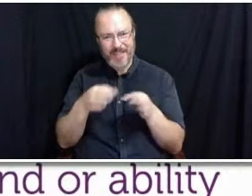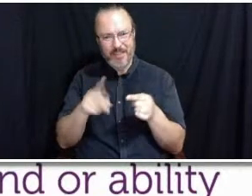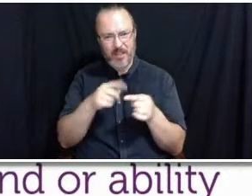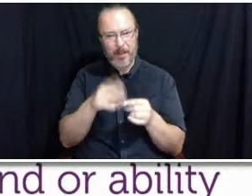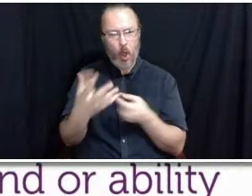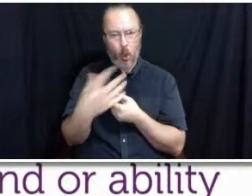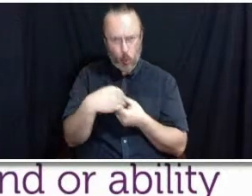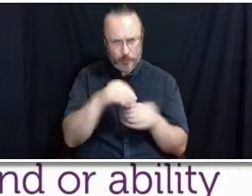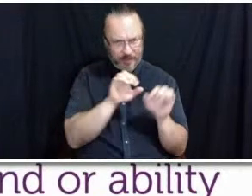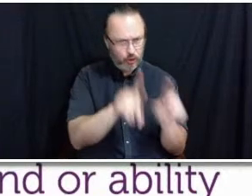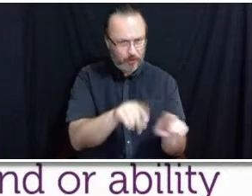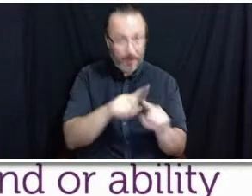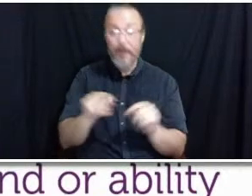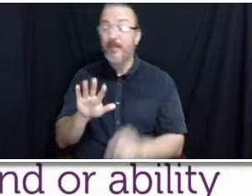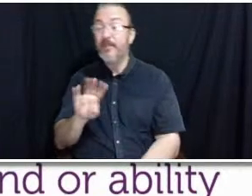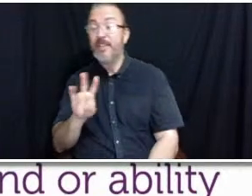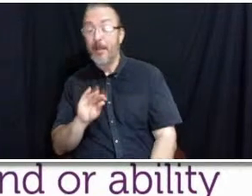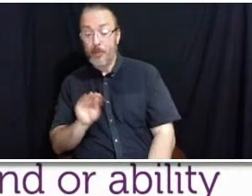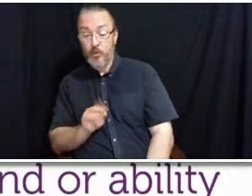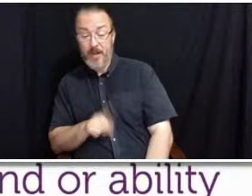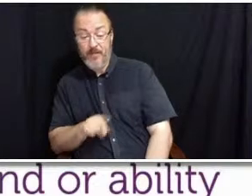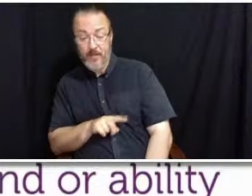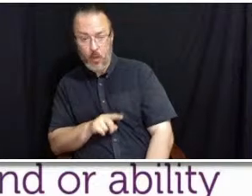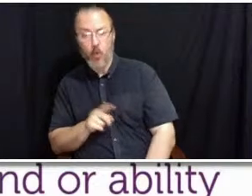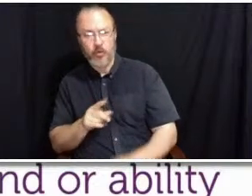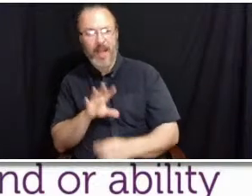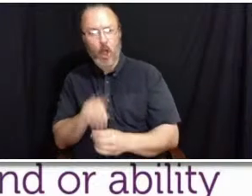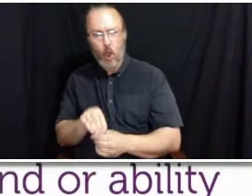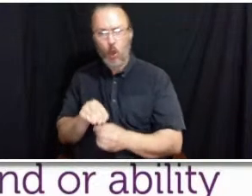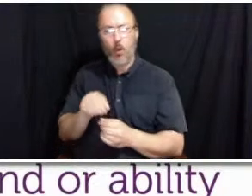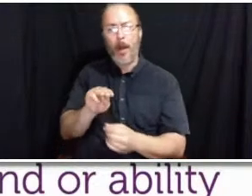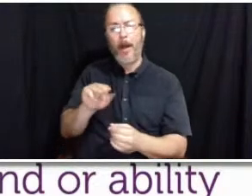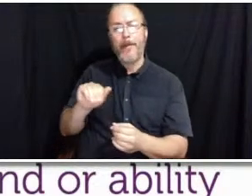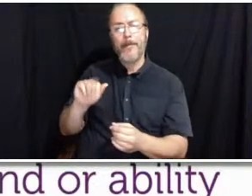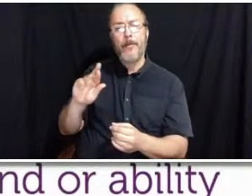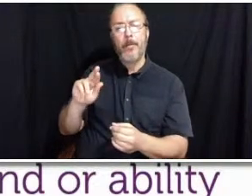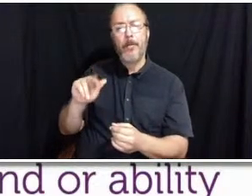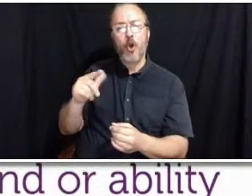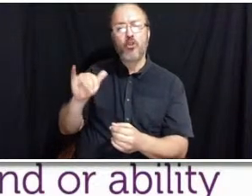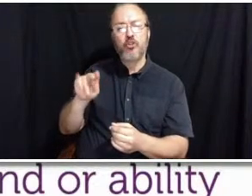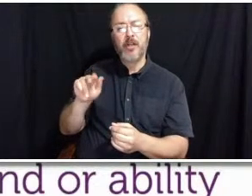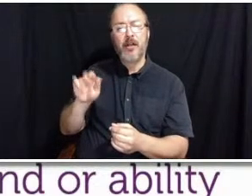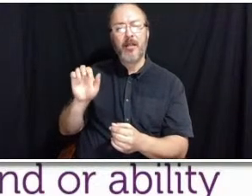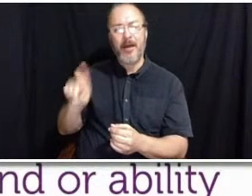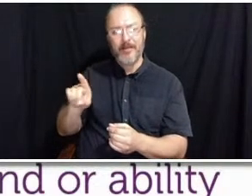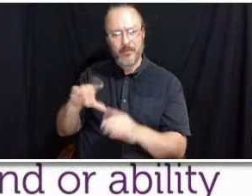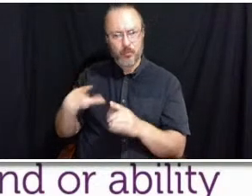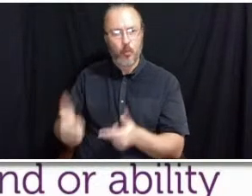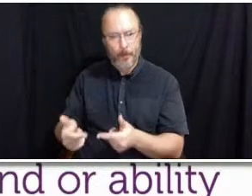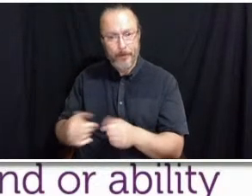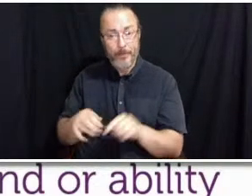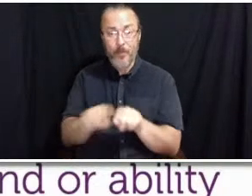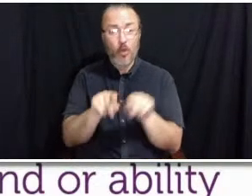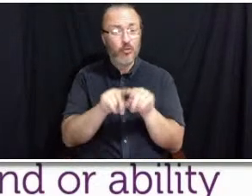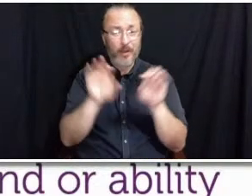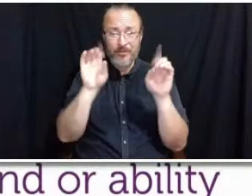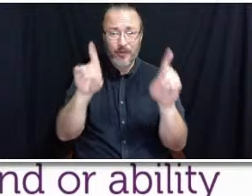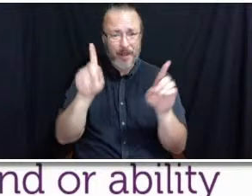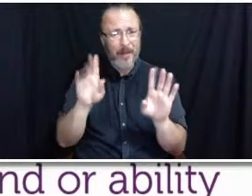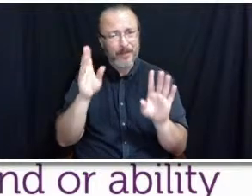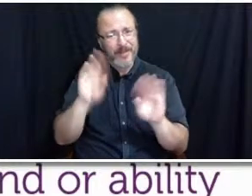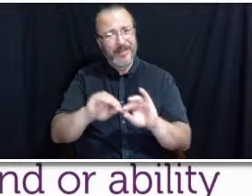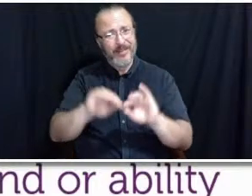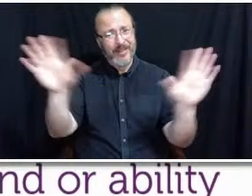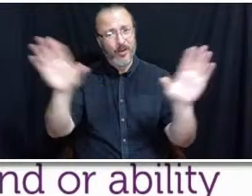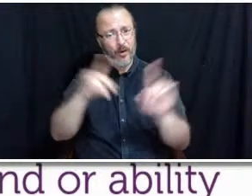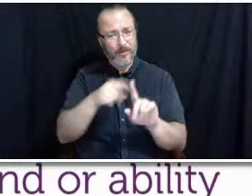seulement 57% de ces définitions prennent en compte les groupes à marginalisation multiple. Les interventions devraient être cohérentes dès la